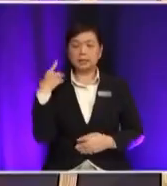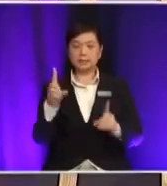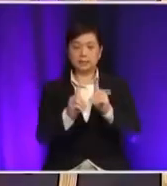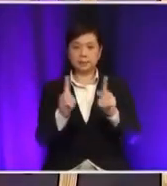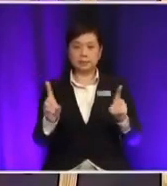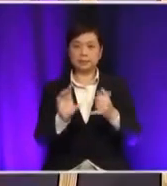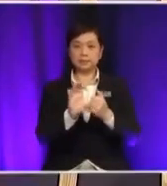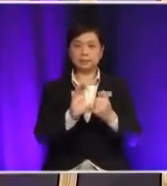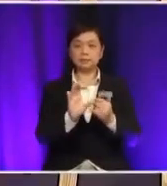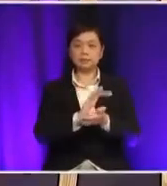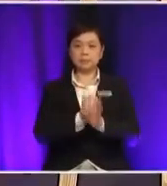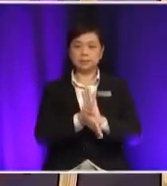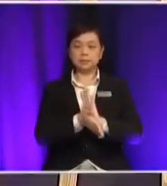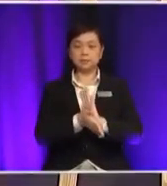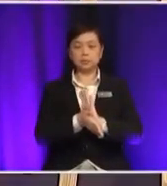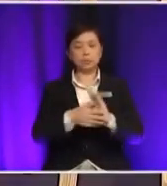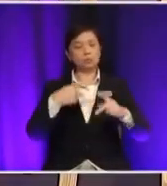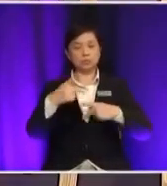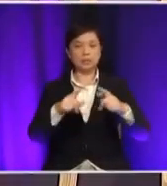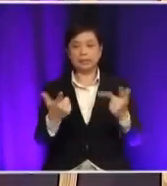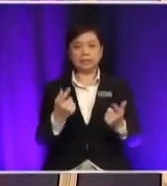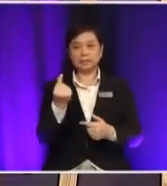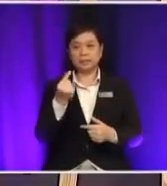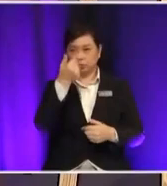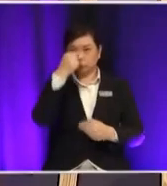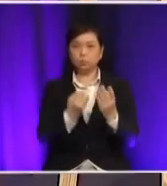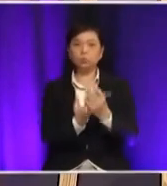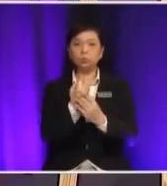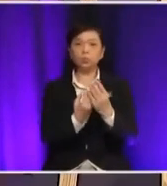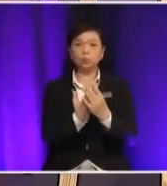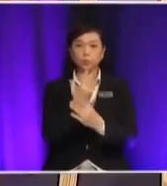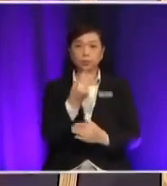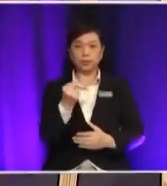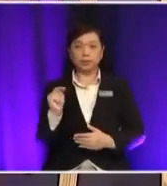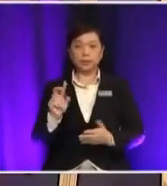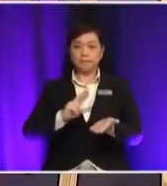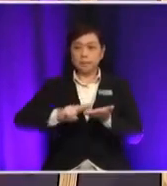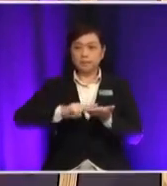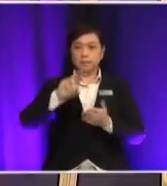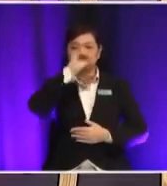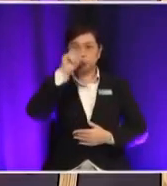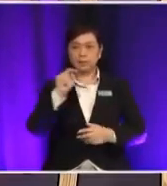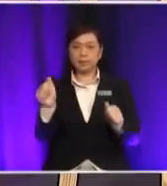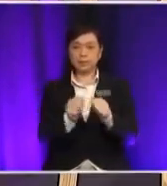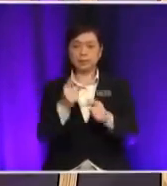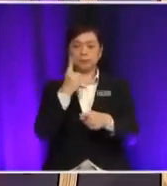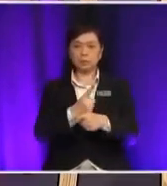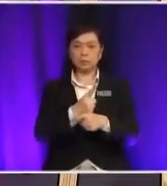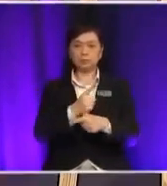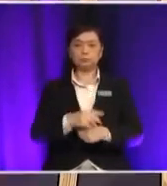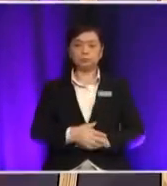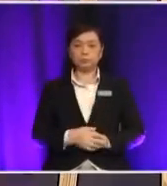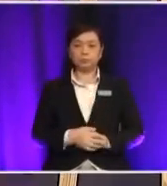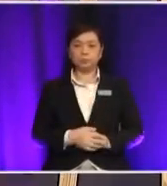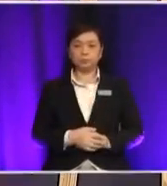sedikit ya so murid-murid kena pastikan benda Ini ya Baca soalan dengan betul-betul oke shoot